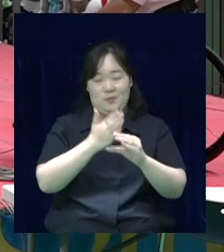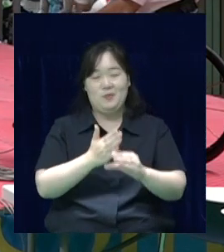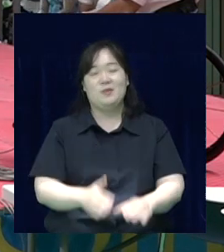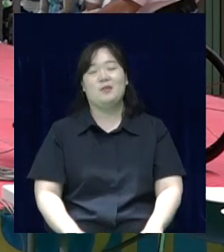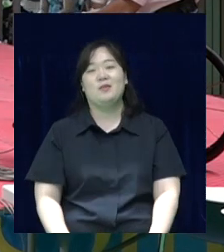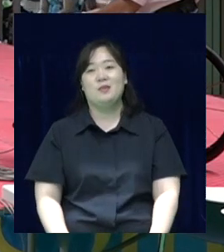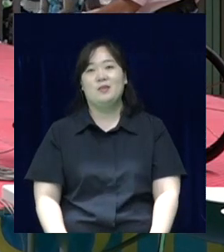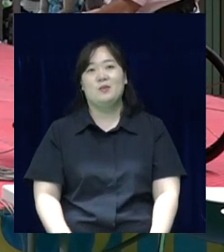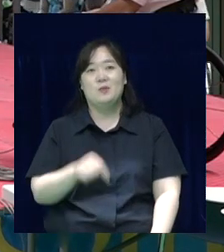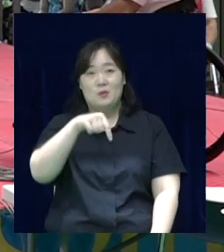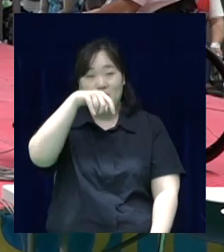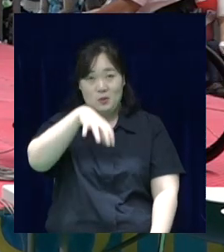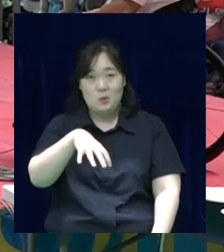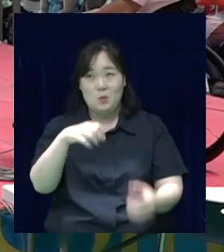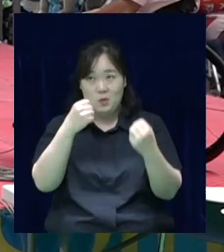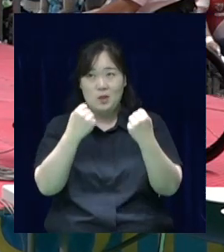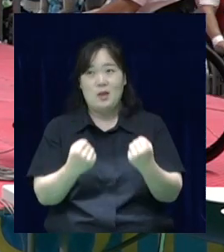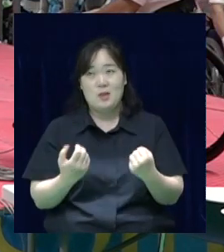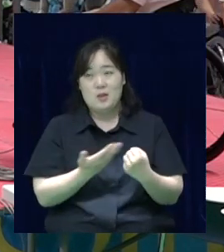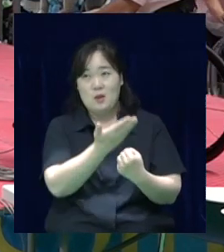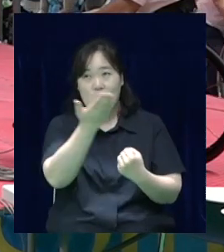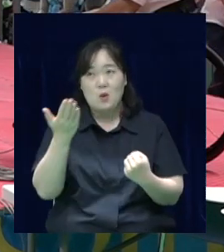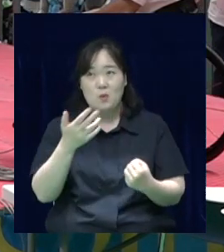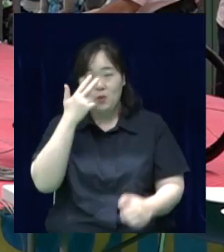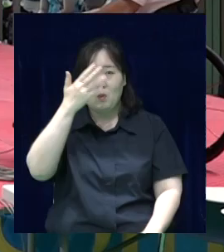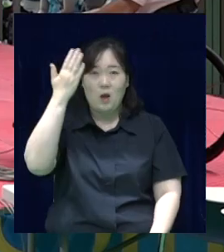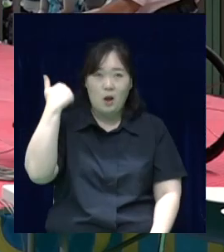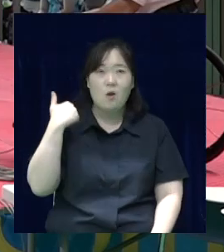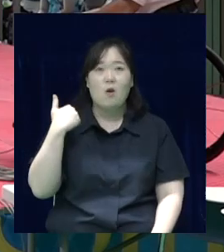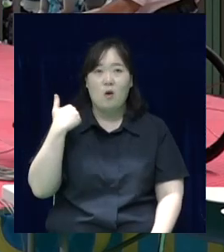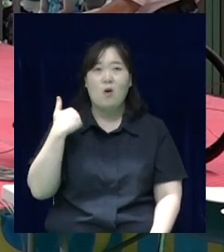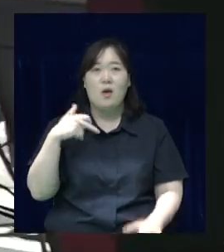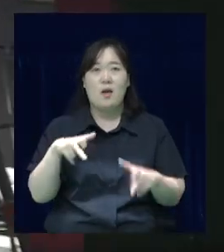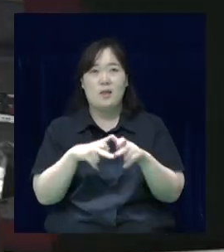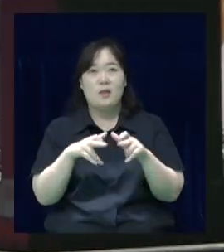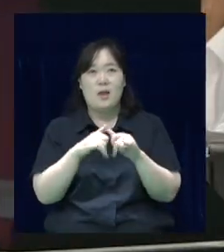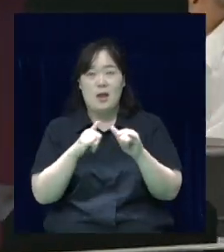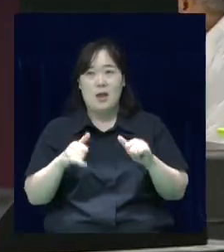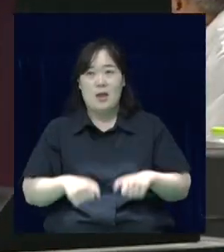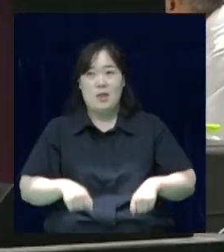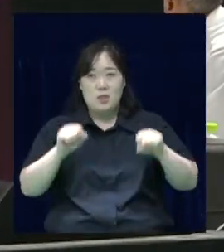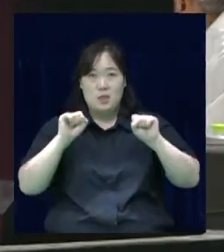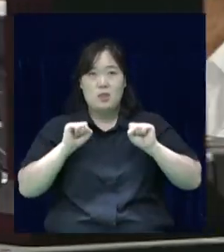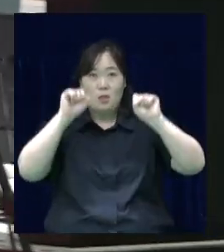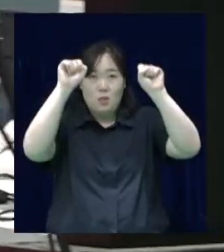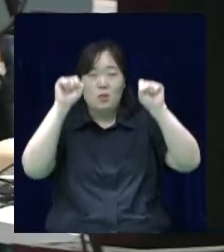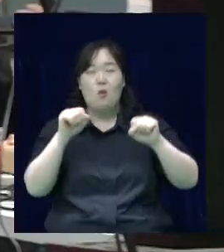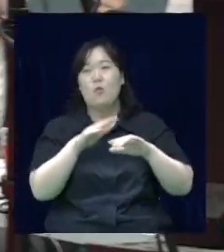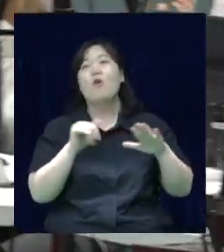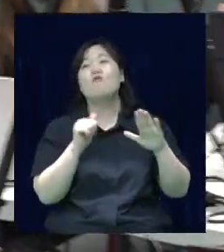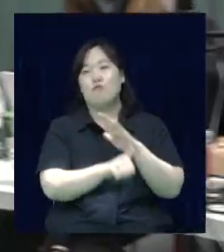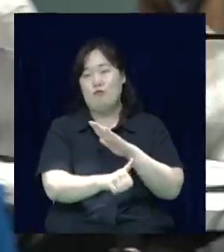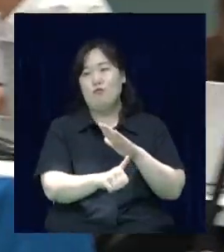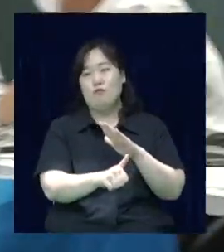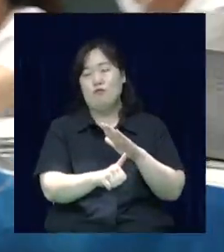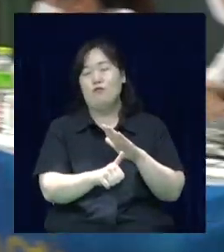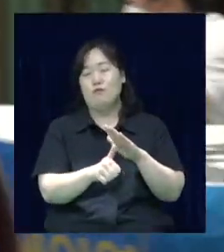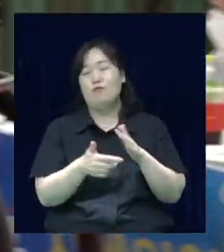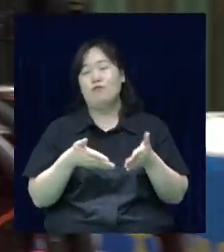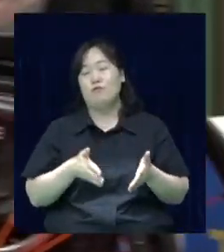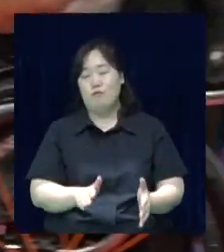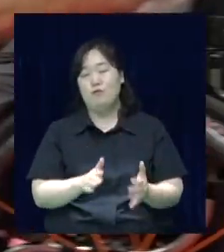또 여기 계시는 여러분들이 또 과거에 유명한 또 장애인 역도 선수이기도 하고요. 네. 예.